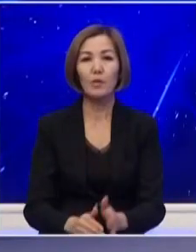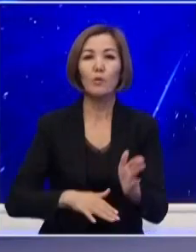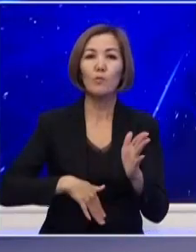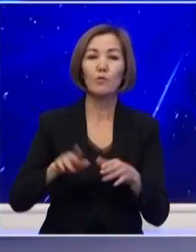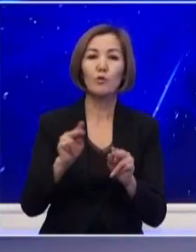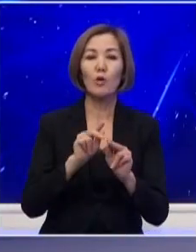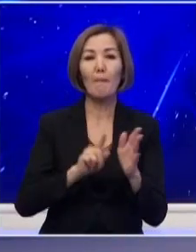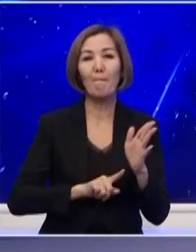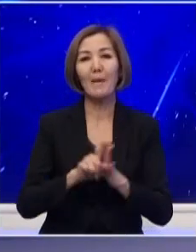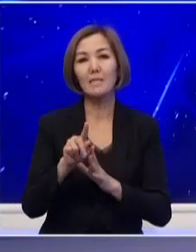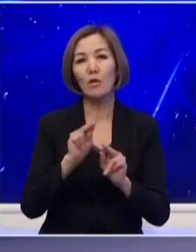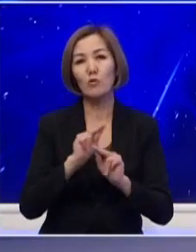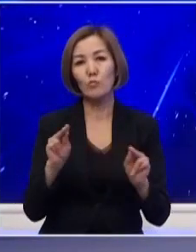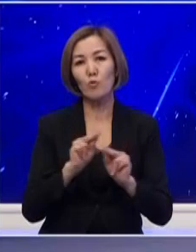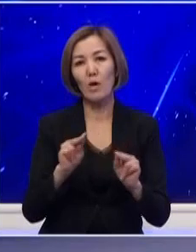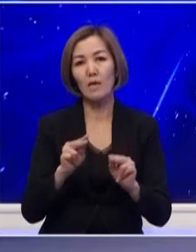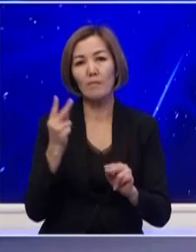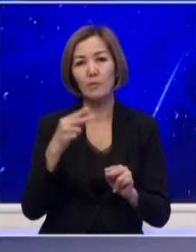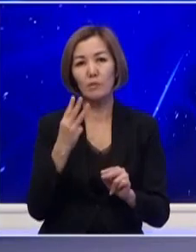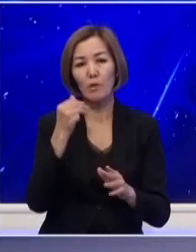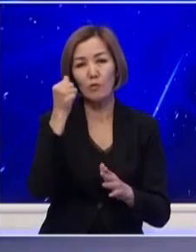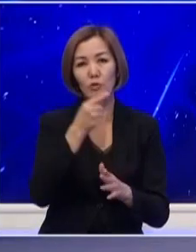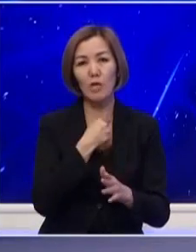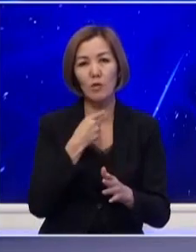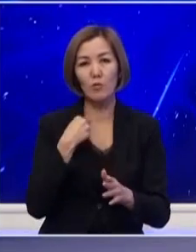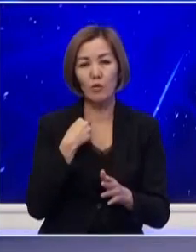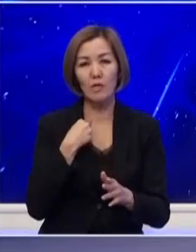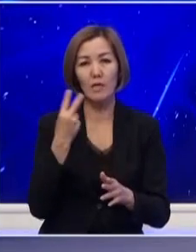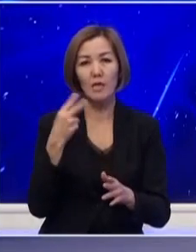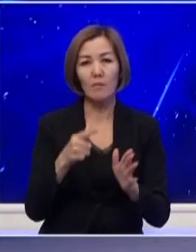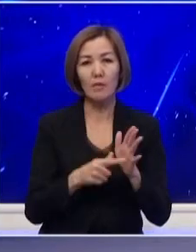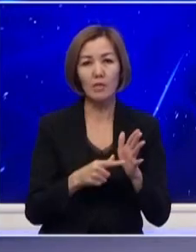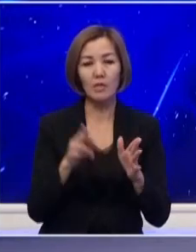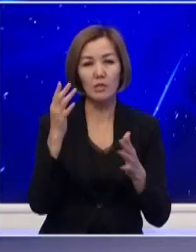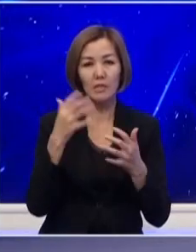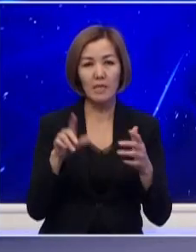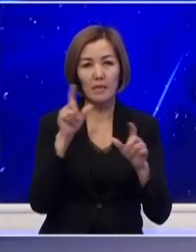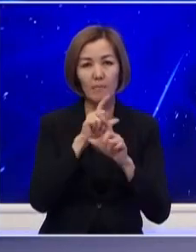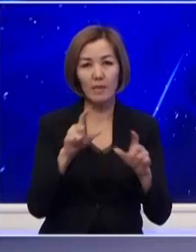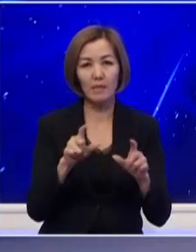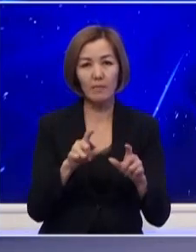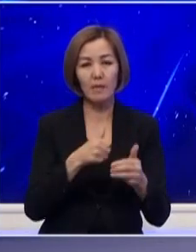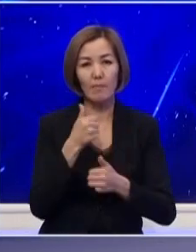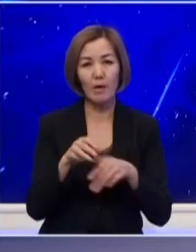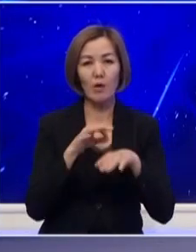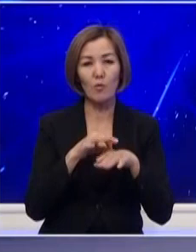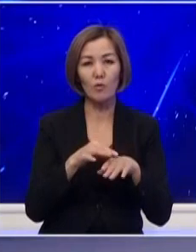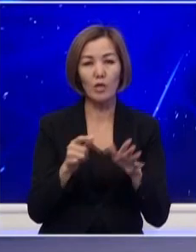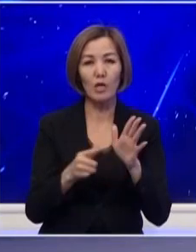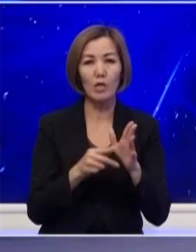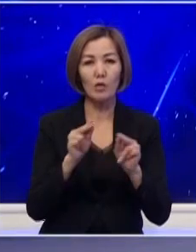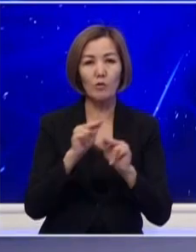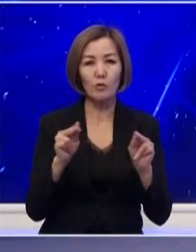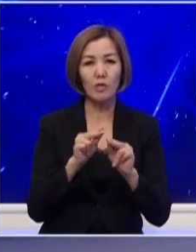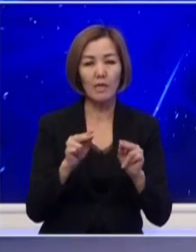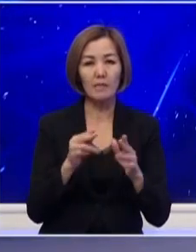Үздік бастауыш сынып мұғалімі 2023 Талдықорғандағы нөмірі 27-ші орта мектеп гимназиясында байқау өтті. Аясында